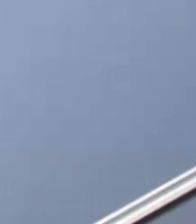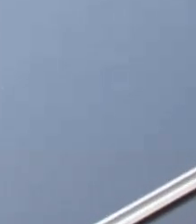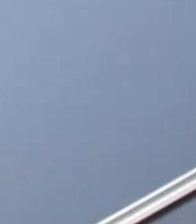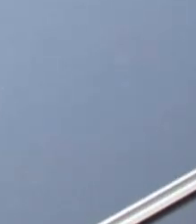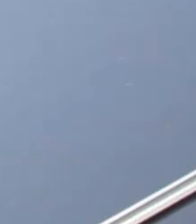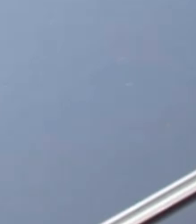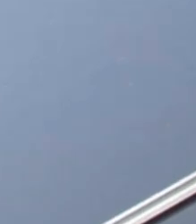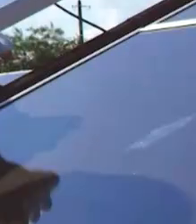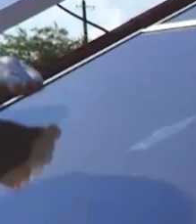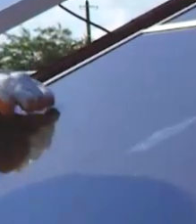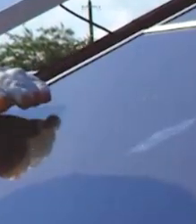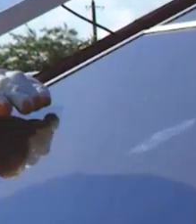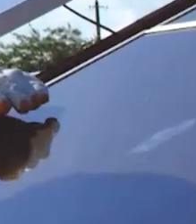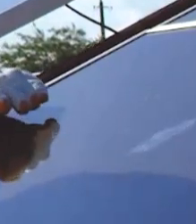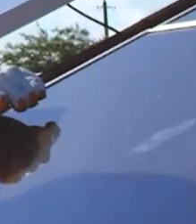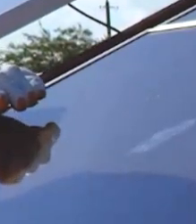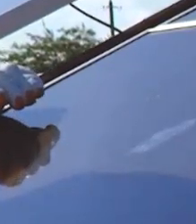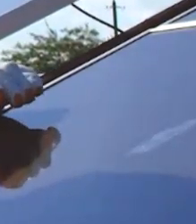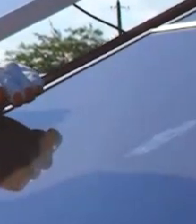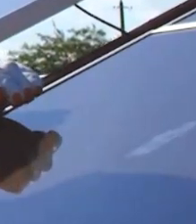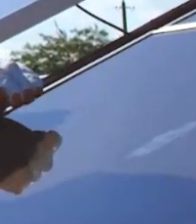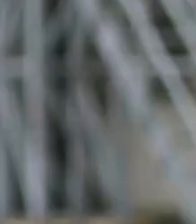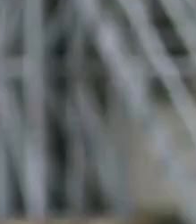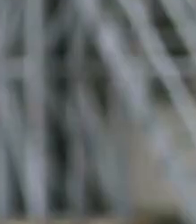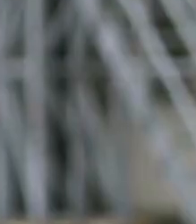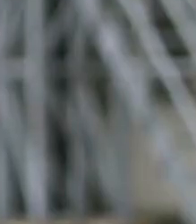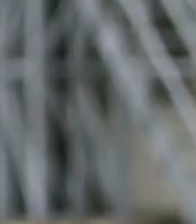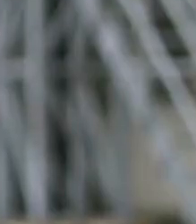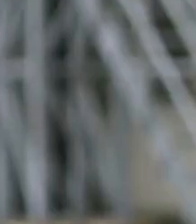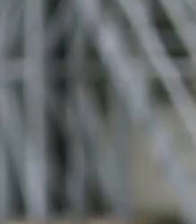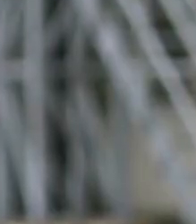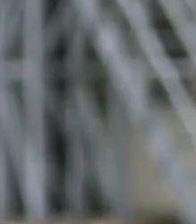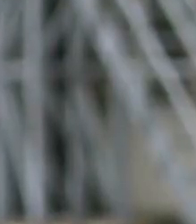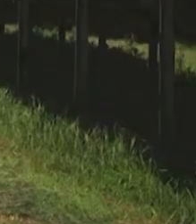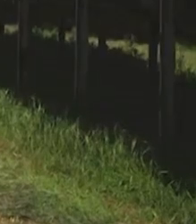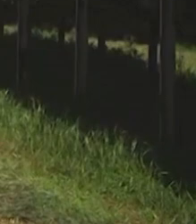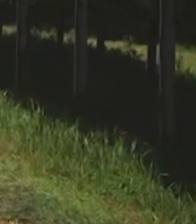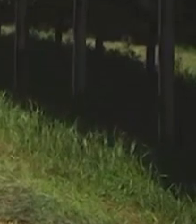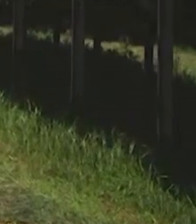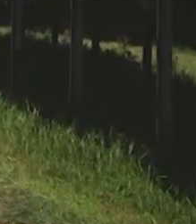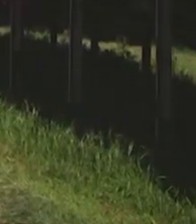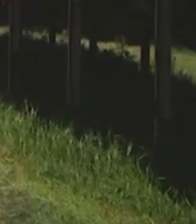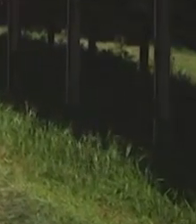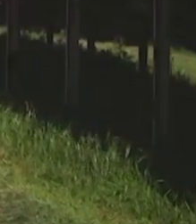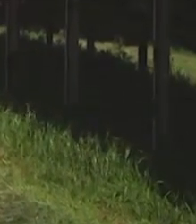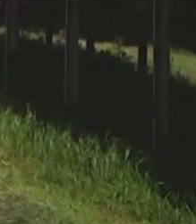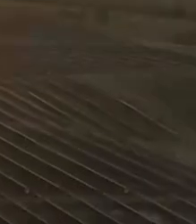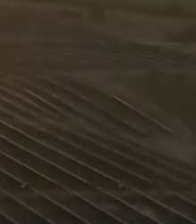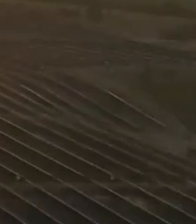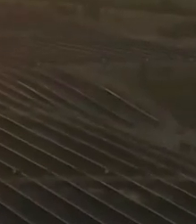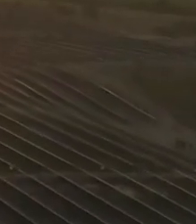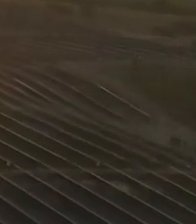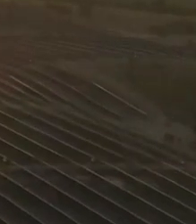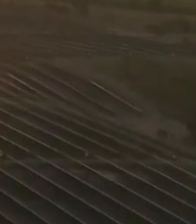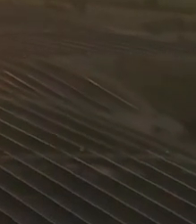ένα σημαντικό βήμα για την ενεργειακή μετάβαση και δίνουμε την υπόσχεση πως θα συνεχίζουμε με ευθύνη και αισιοδοξία να συμβάλλουμε σε